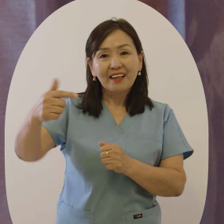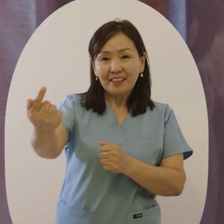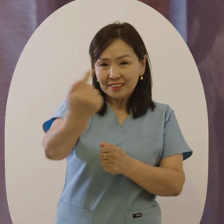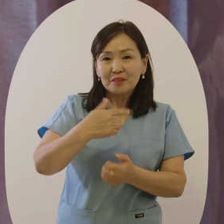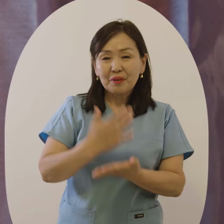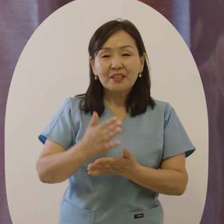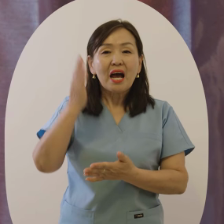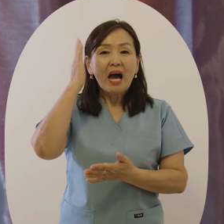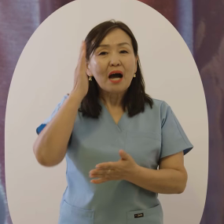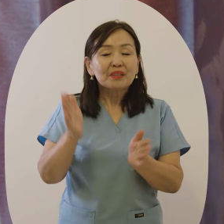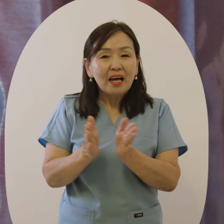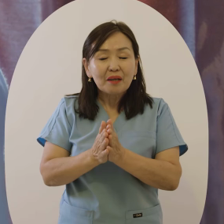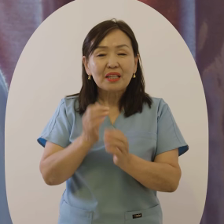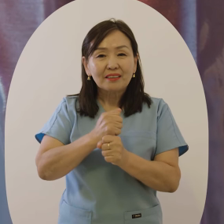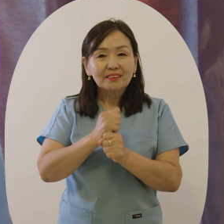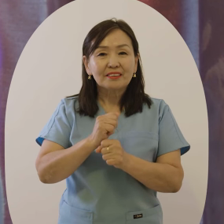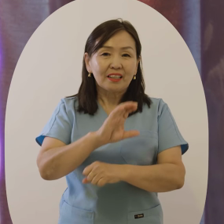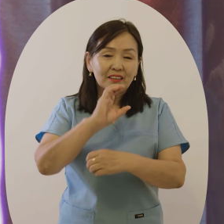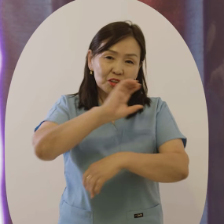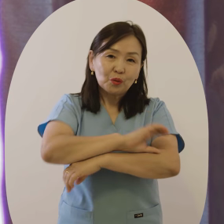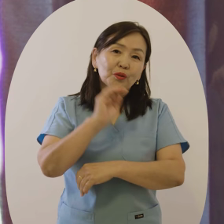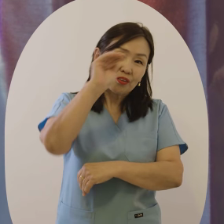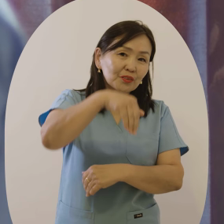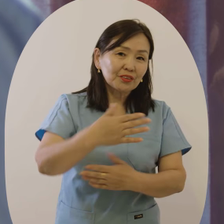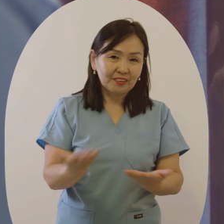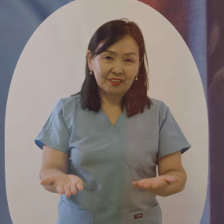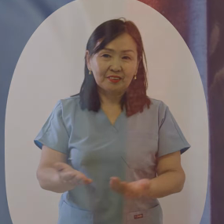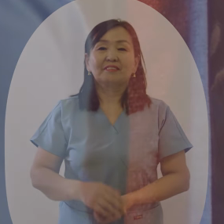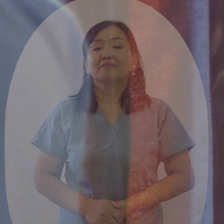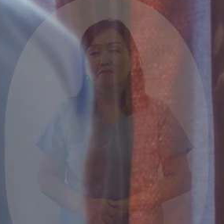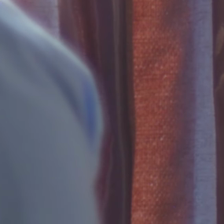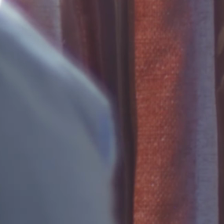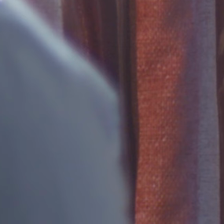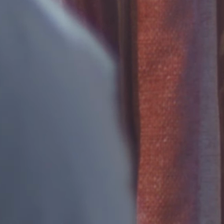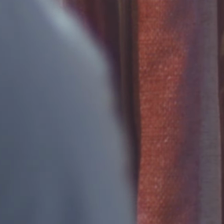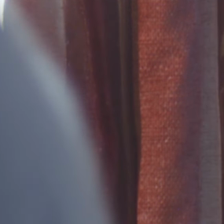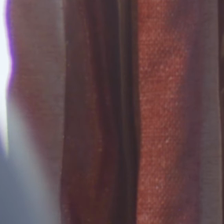Миний хөө найзууд нь гадаа ирсэн байна. Аавыгаа ажилдаа явах замд нь сургуультай өрүүлж.